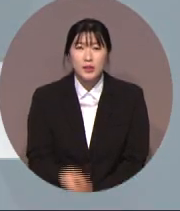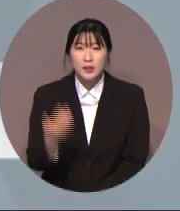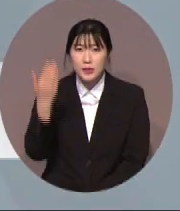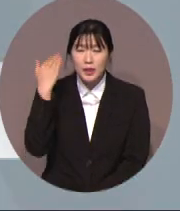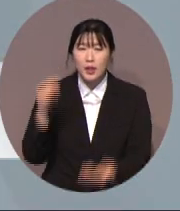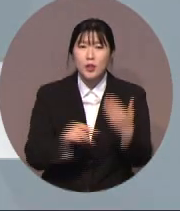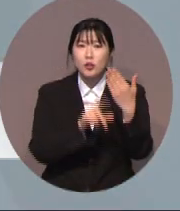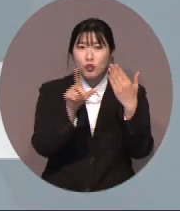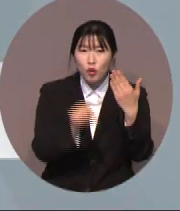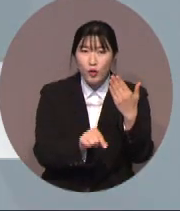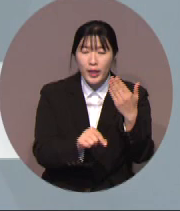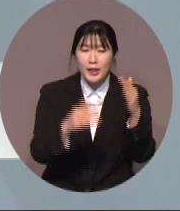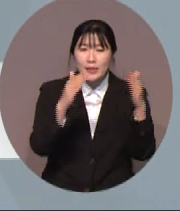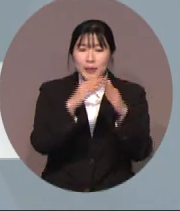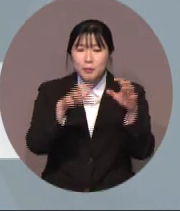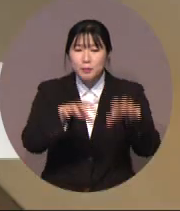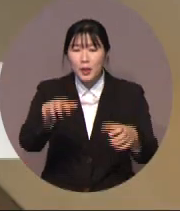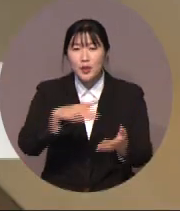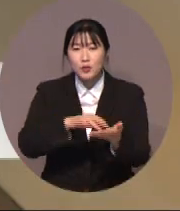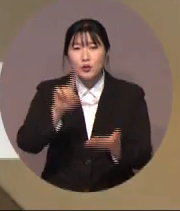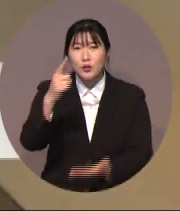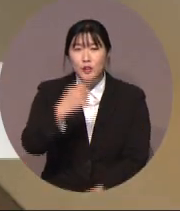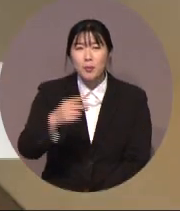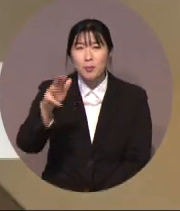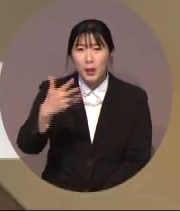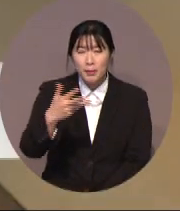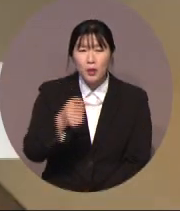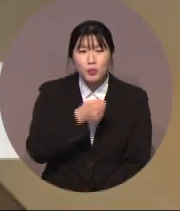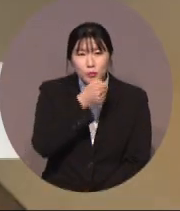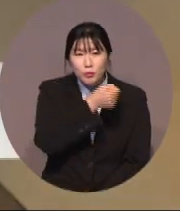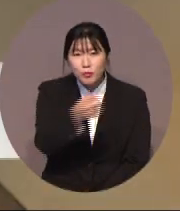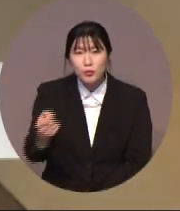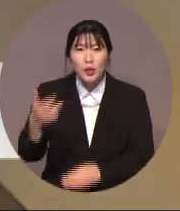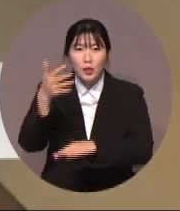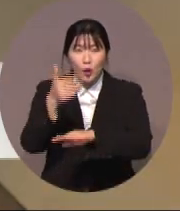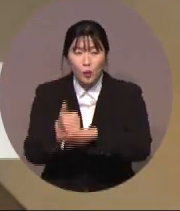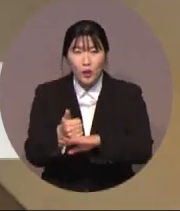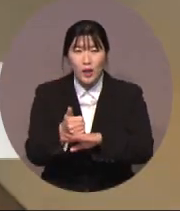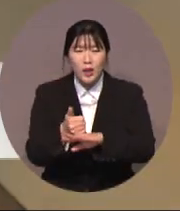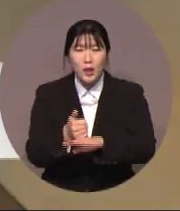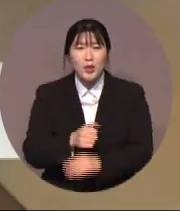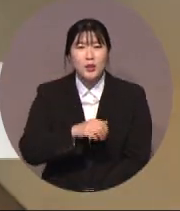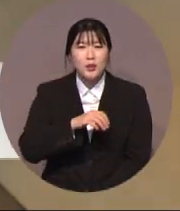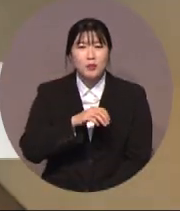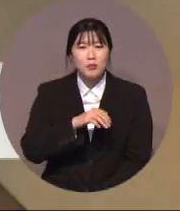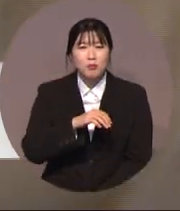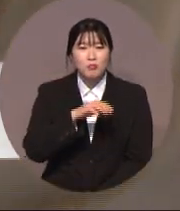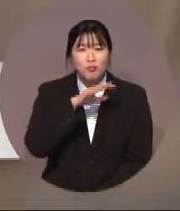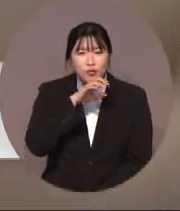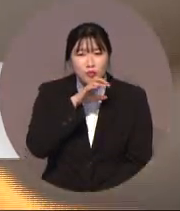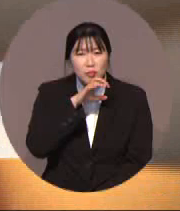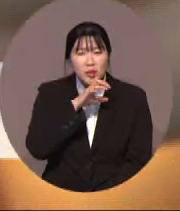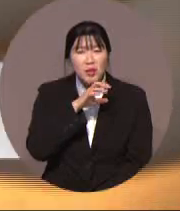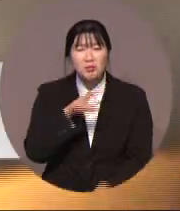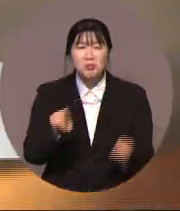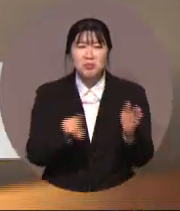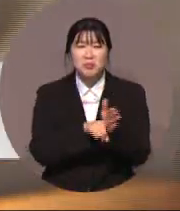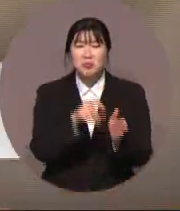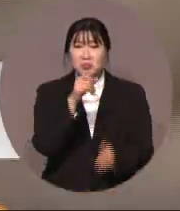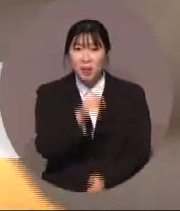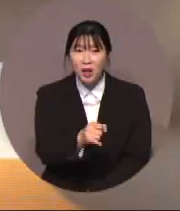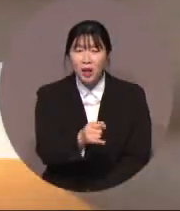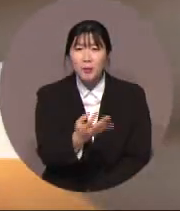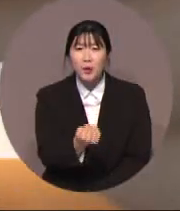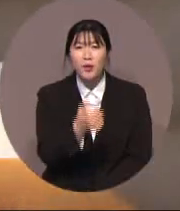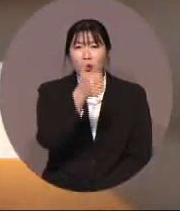지난해 9월 1800 가구를 대상으로 설문조사한 결과 응답자 52%가 지역의료 서비스가 보통이나